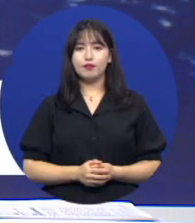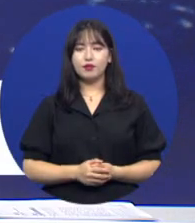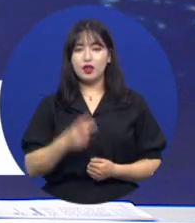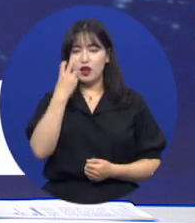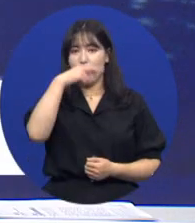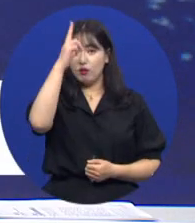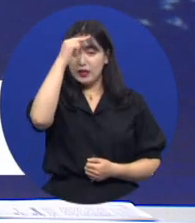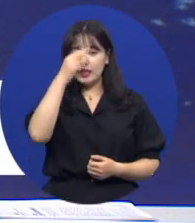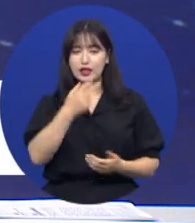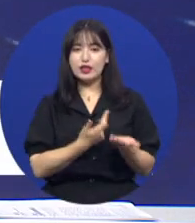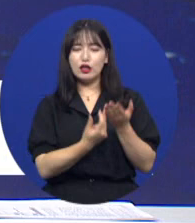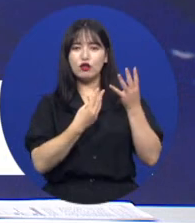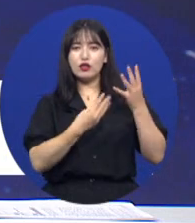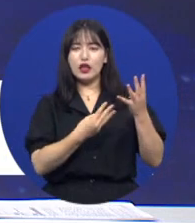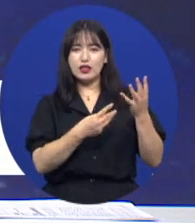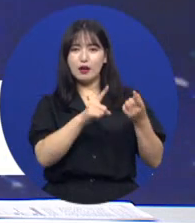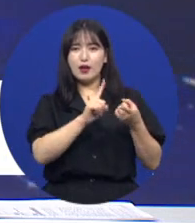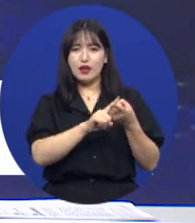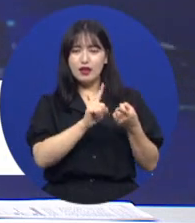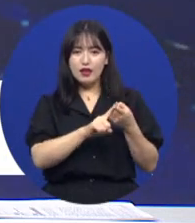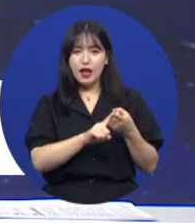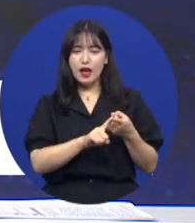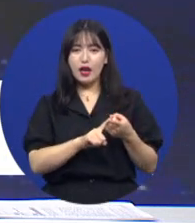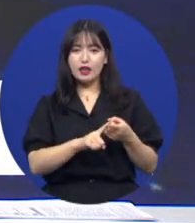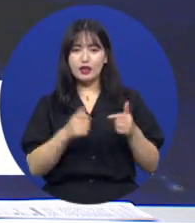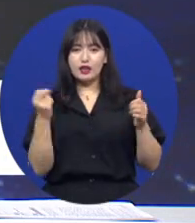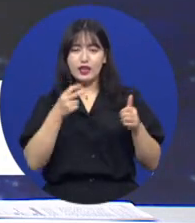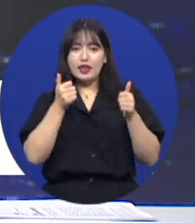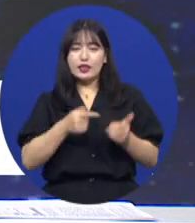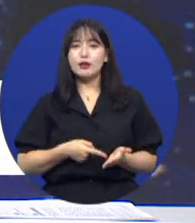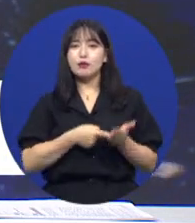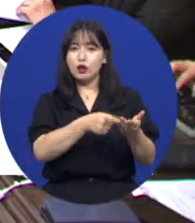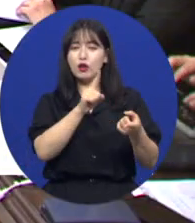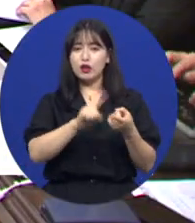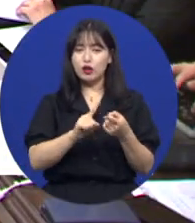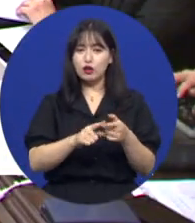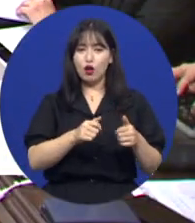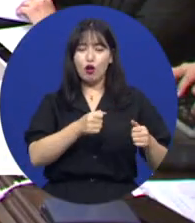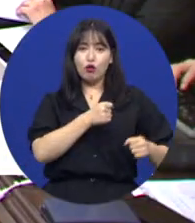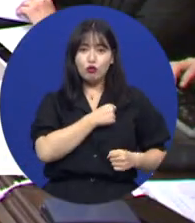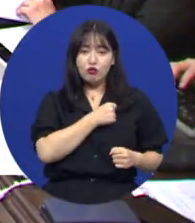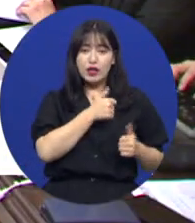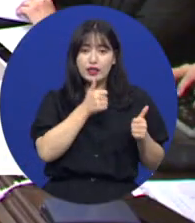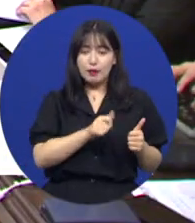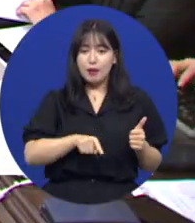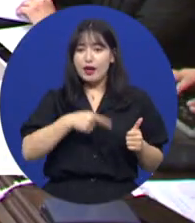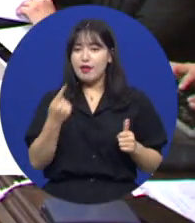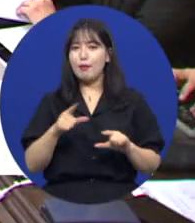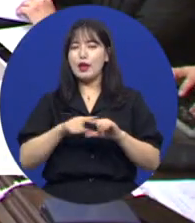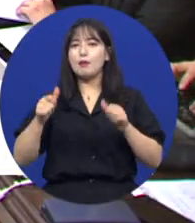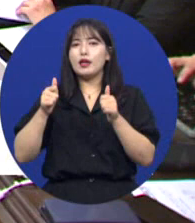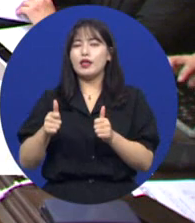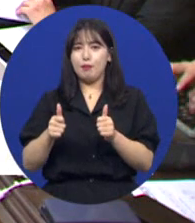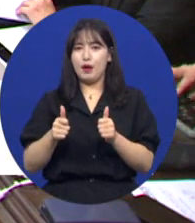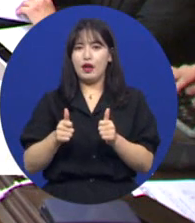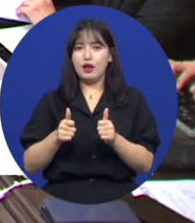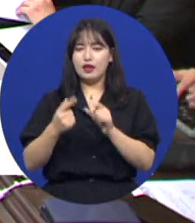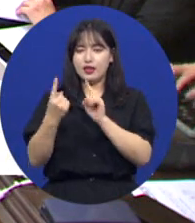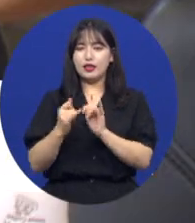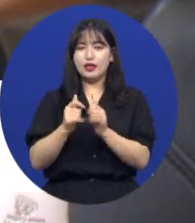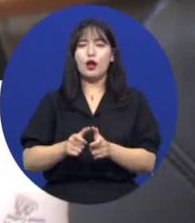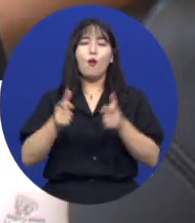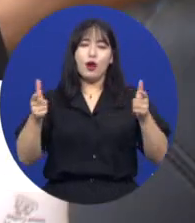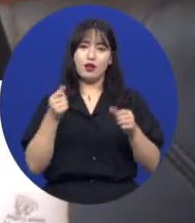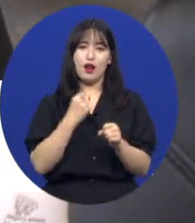검찰이 제주 4 3 집권 재심청구 대상을 군사 재판에 여 일반 재판 수용이 까지 확대하기로 한 가운데 미